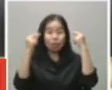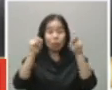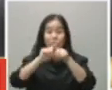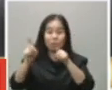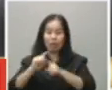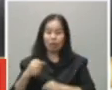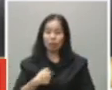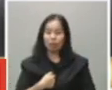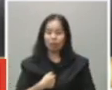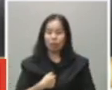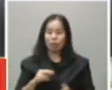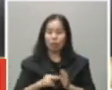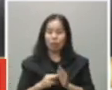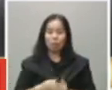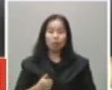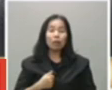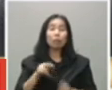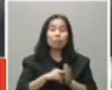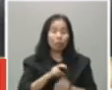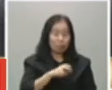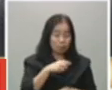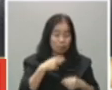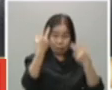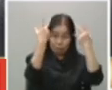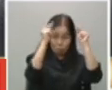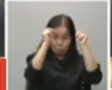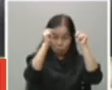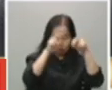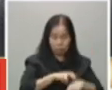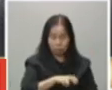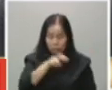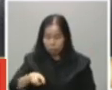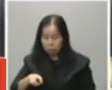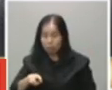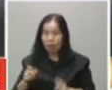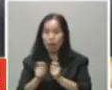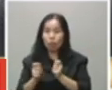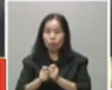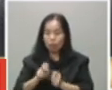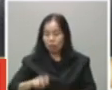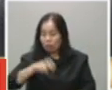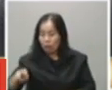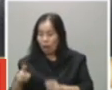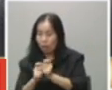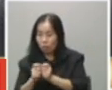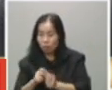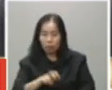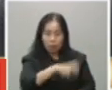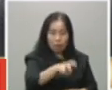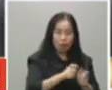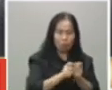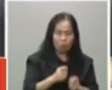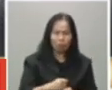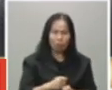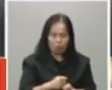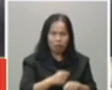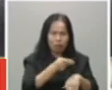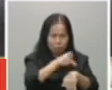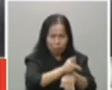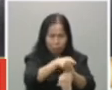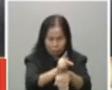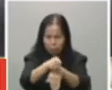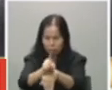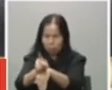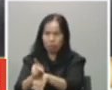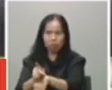ต๊ะทุกโต๊ะครับนี่ไปนั่งทุกโต๊ะเลยครับโต๊ะเล็กโต๊ะใหญ่นั่งหมด